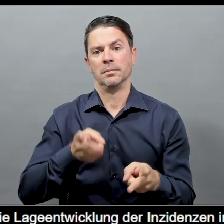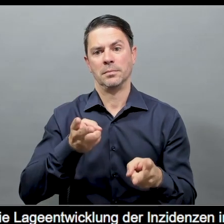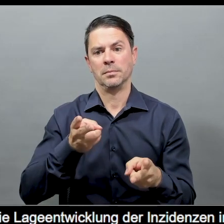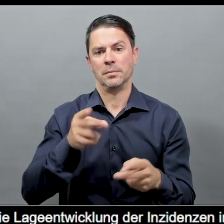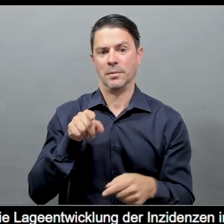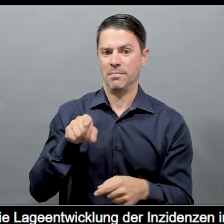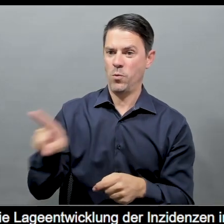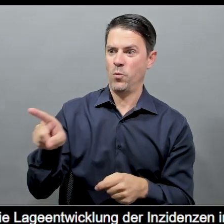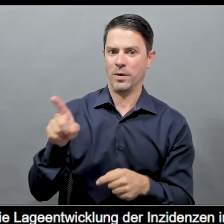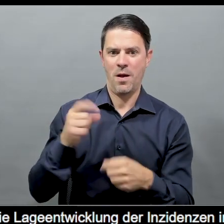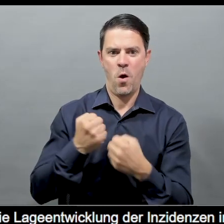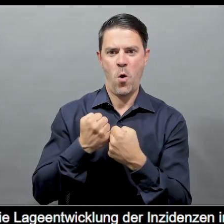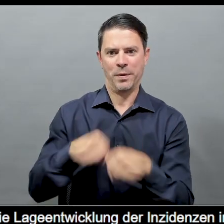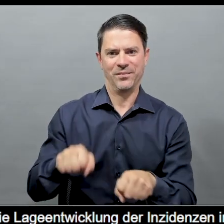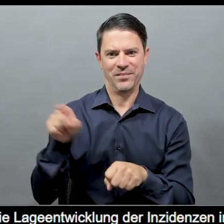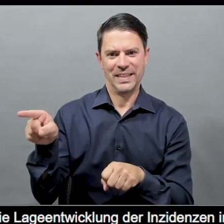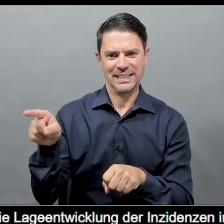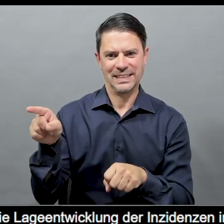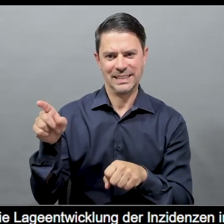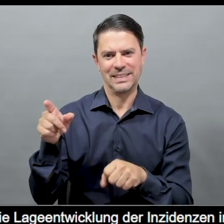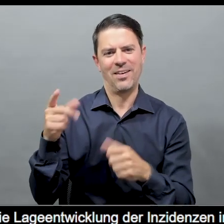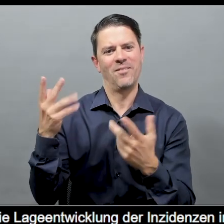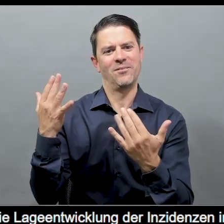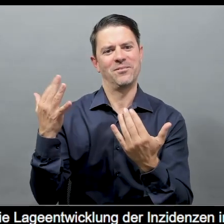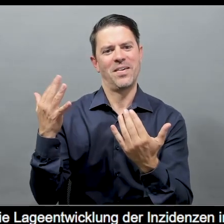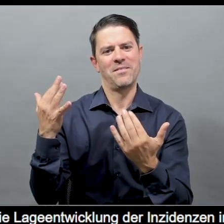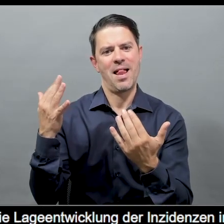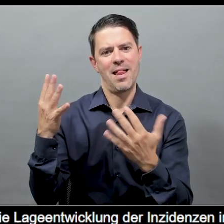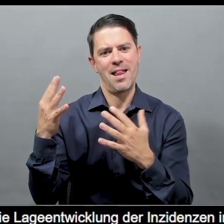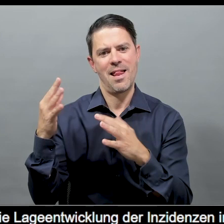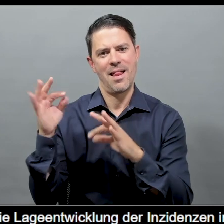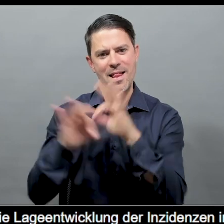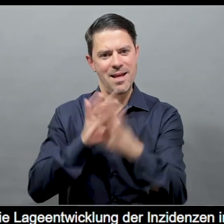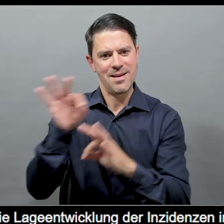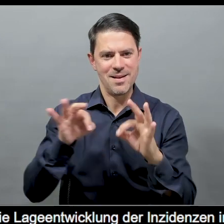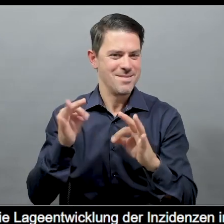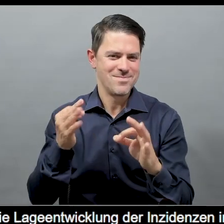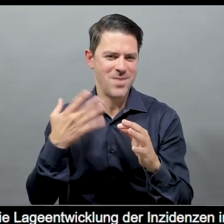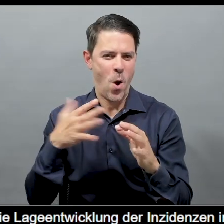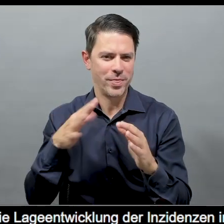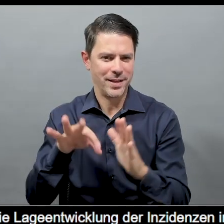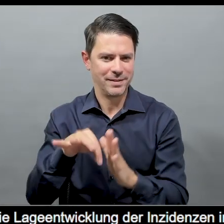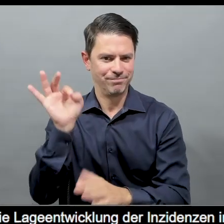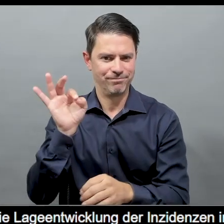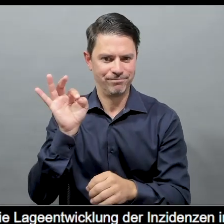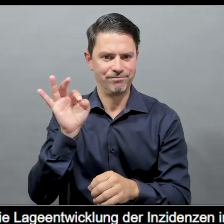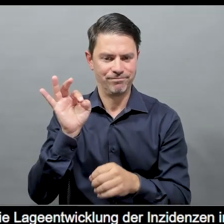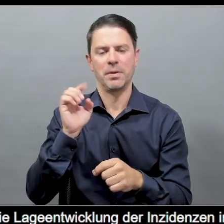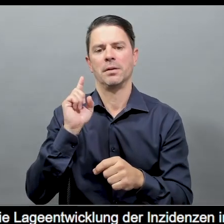Das zeichnet sich leicht auch ab, moderater Anstieg bei den Hospitalisierungszahlen. Also dort die 7-Tages